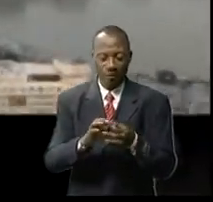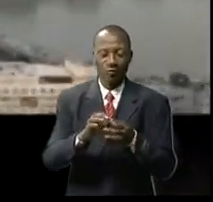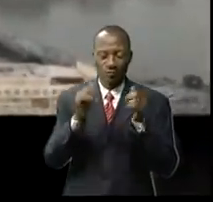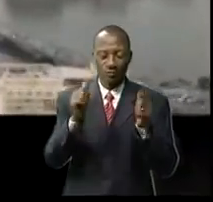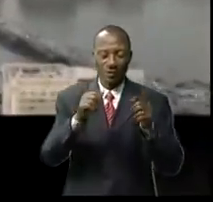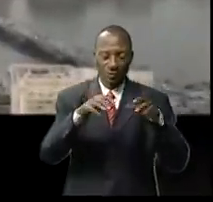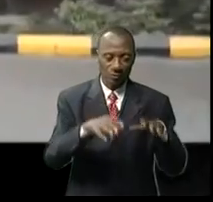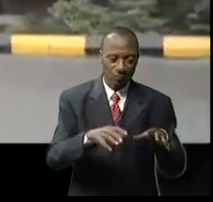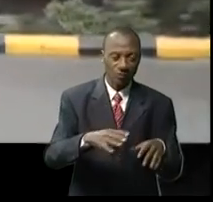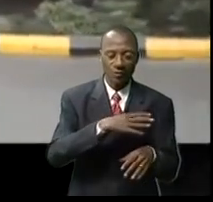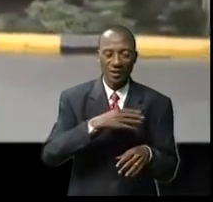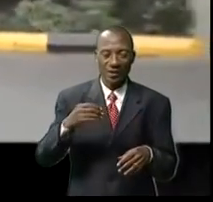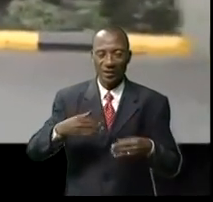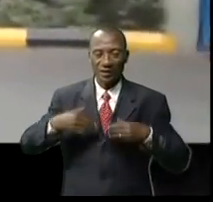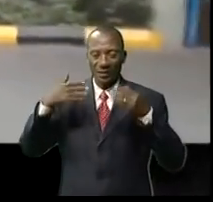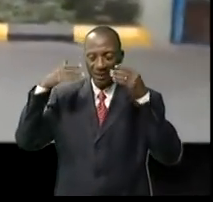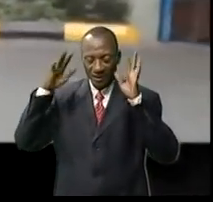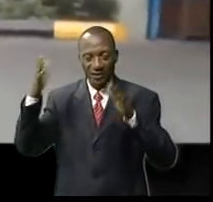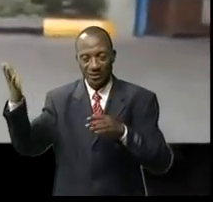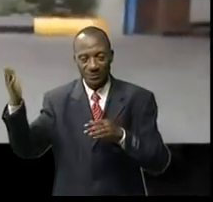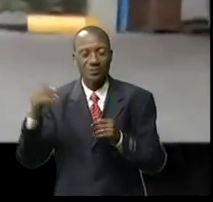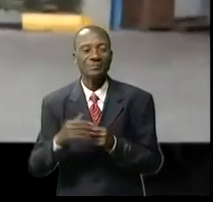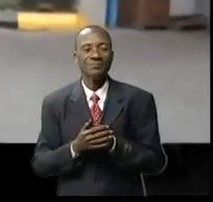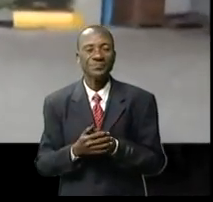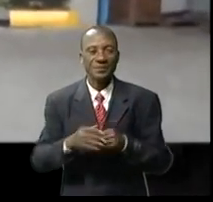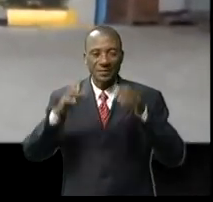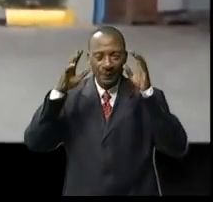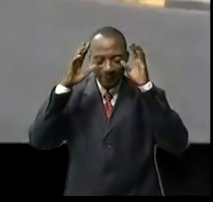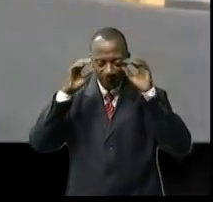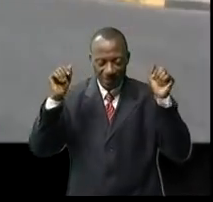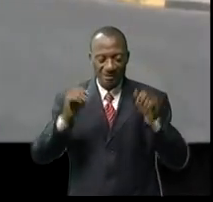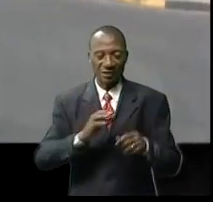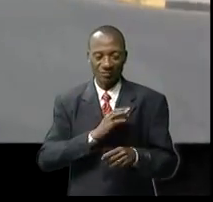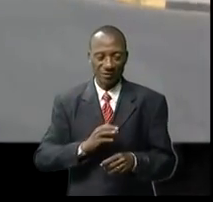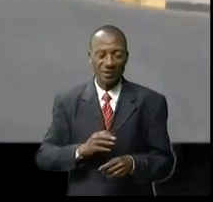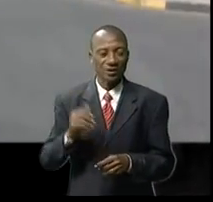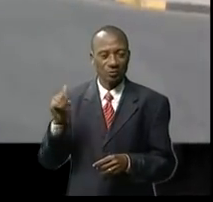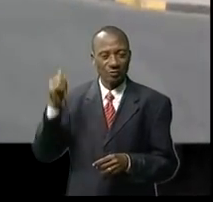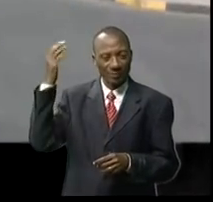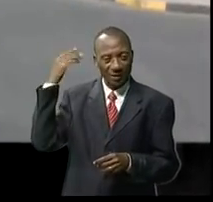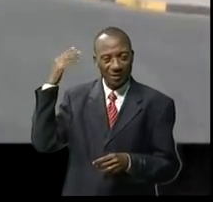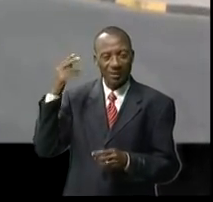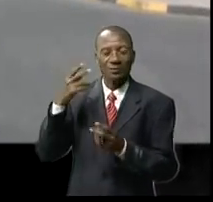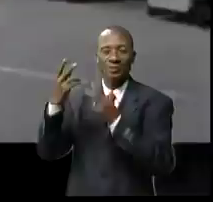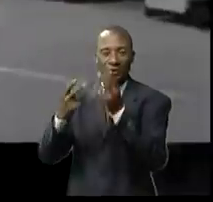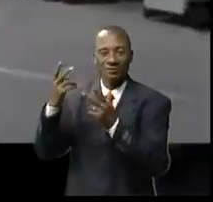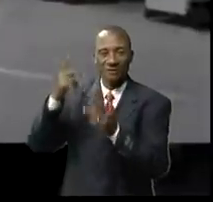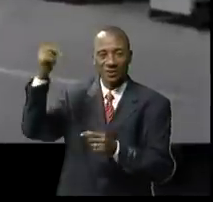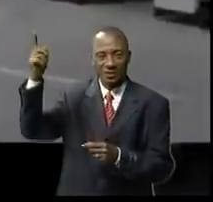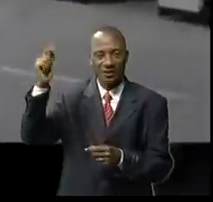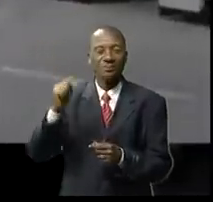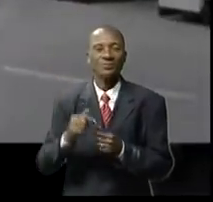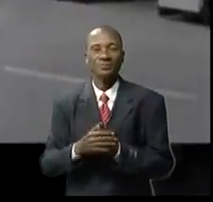parfaite. Les deux visites du chef de l'État congolais Félix Antoine Tshisekedi Tshilombo en Égypte est une des preuves qui enracine cette